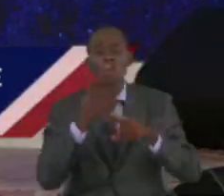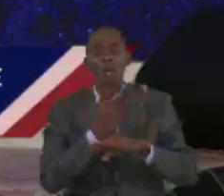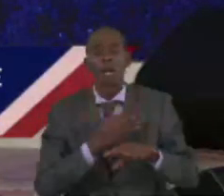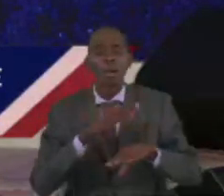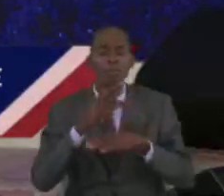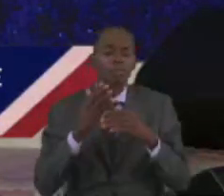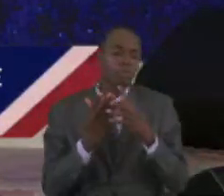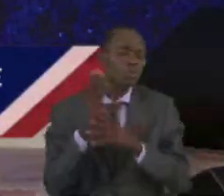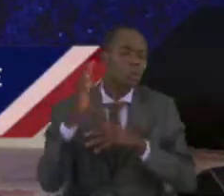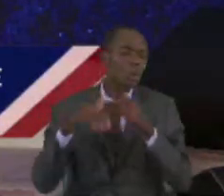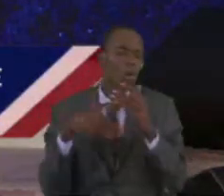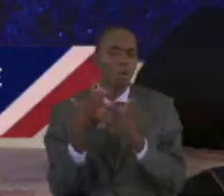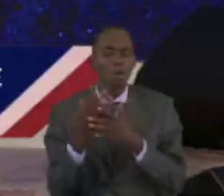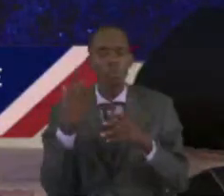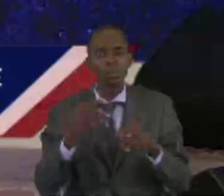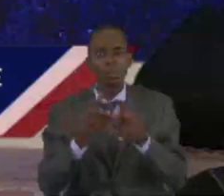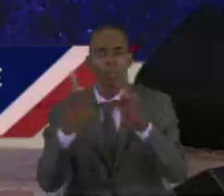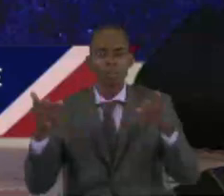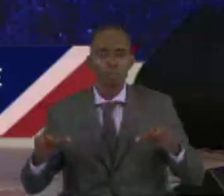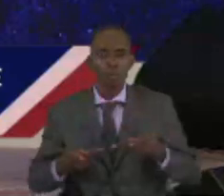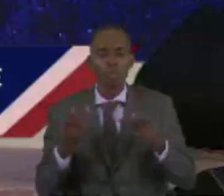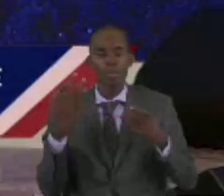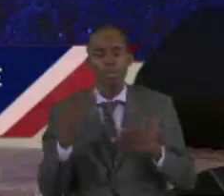dans toute la Judée